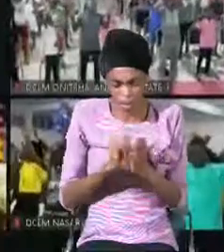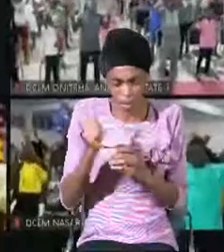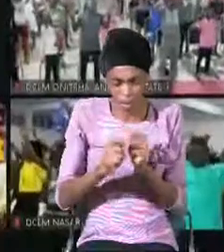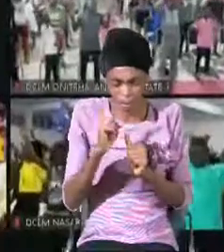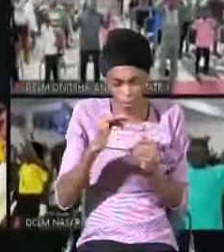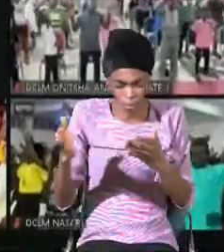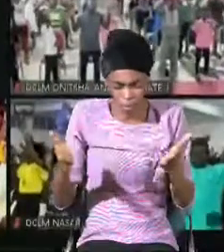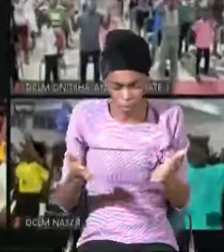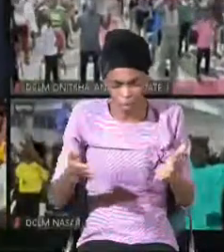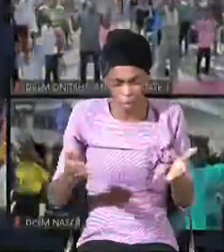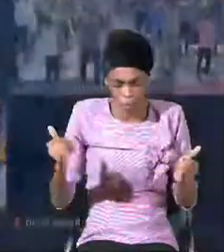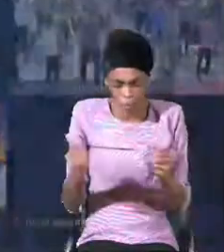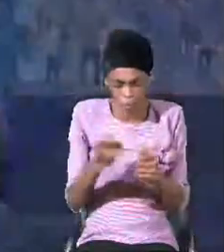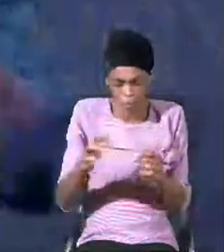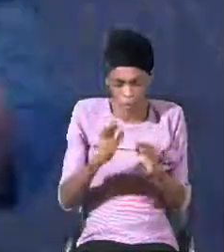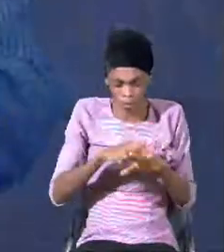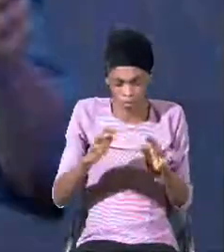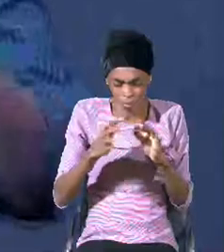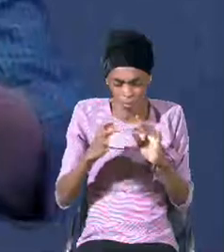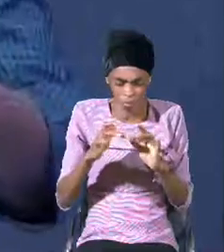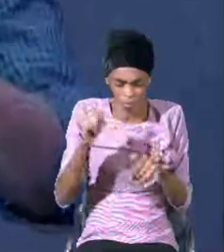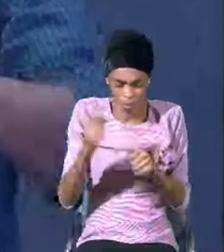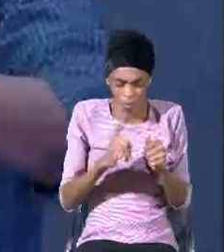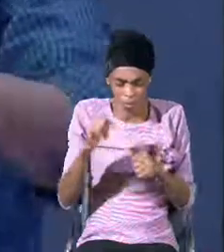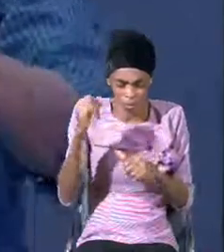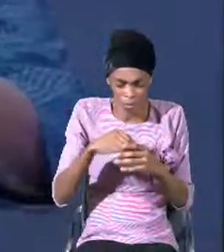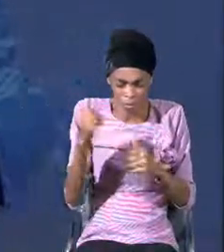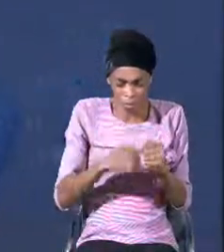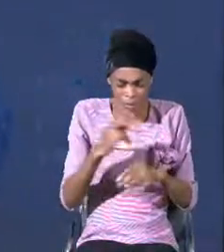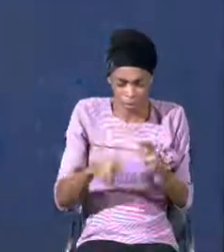J'amène tout le monde ici, tout le monde en ligne.